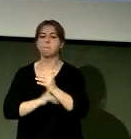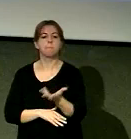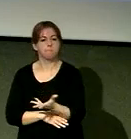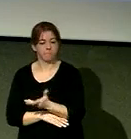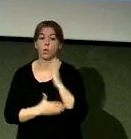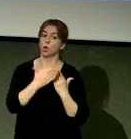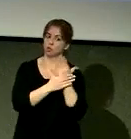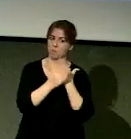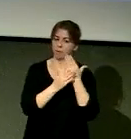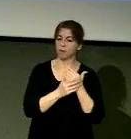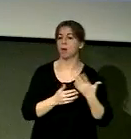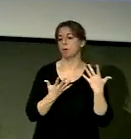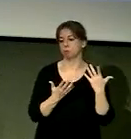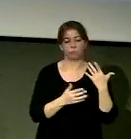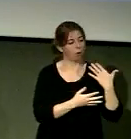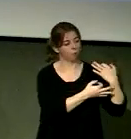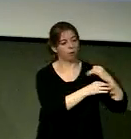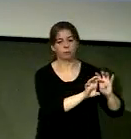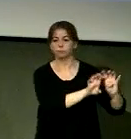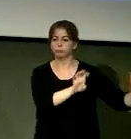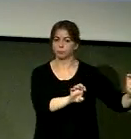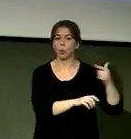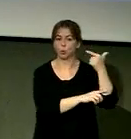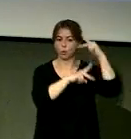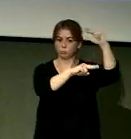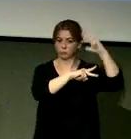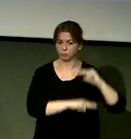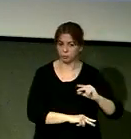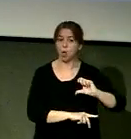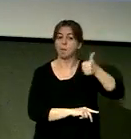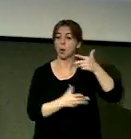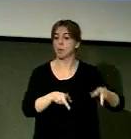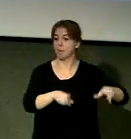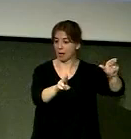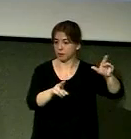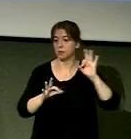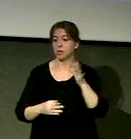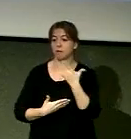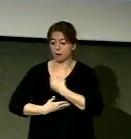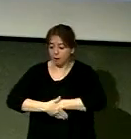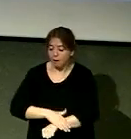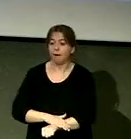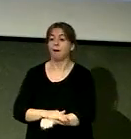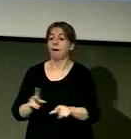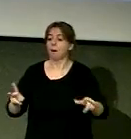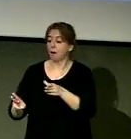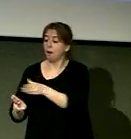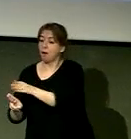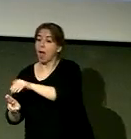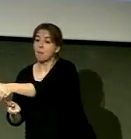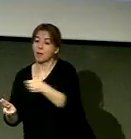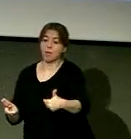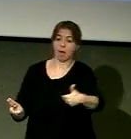nous aurons 2 plénières. Une partie sur la périnatalité et les addictions, une plénière ensuite sur la jeunesse et les addictions.